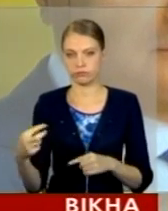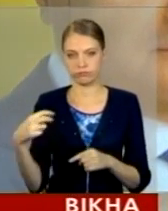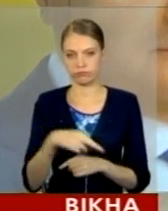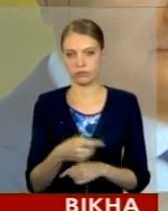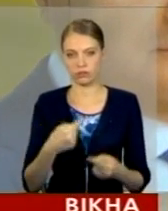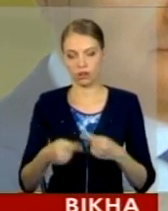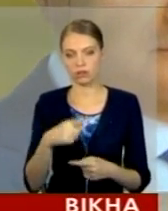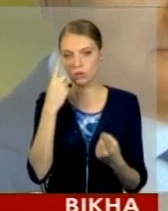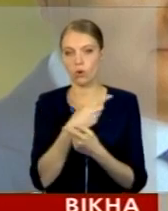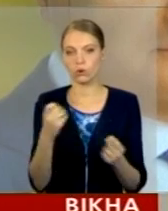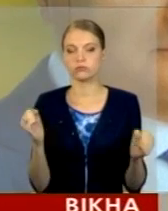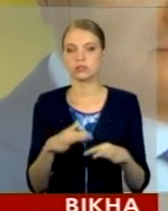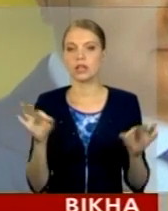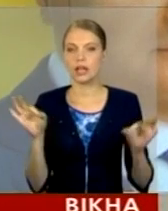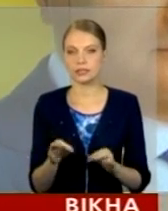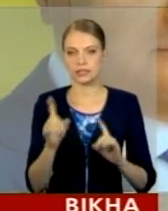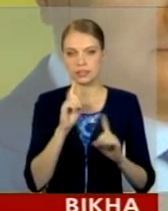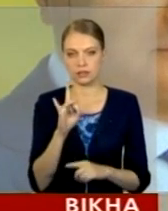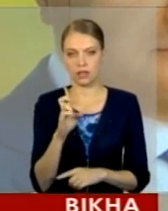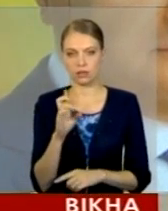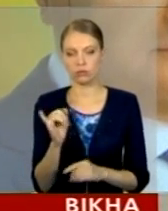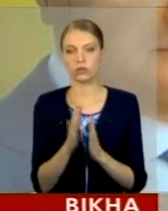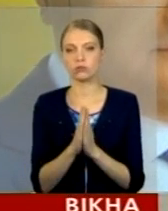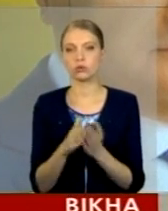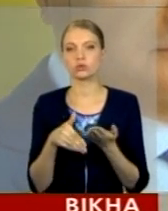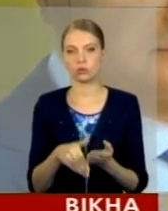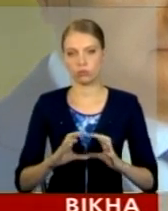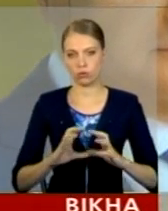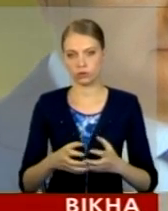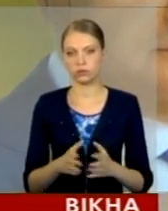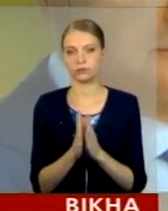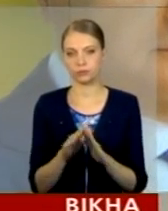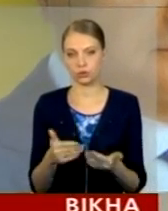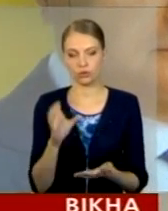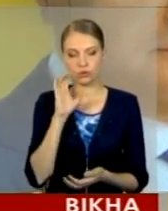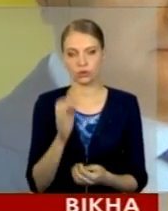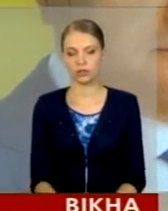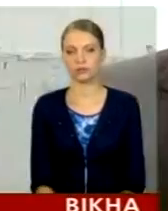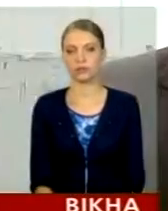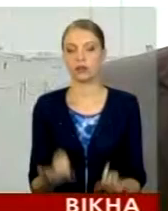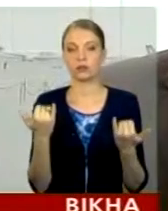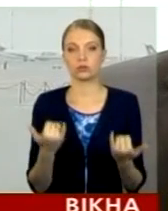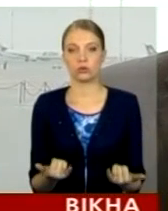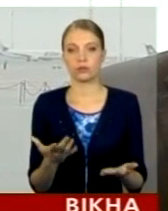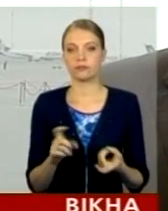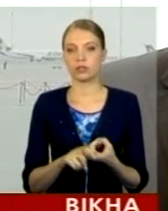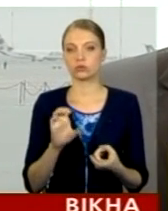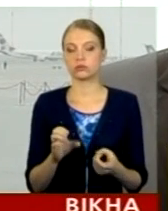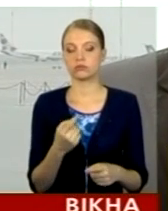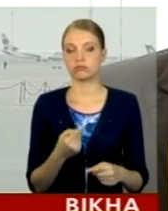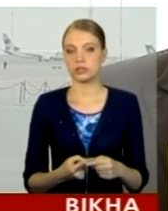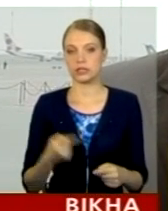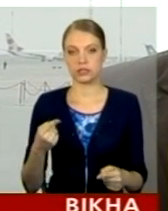назад. Оголосив, скликає екстрене засідання РНБО і просить допомоги світу. Прошу послухати. Сьогодні в зв'язку з